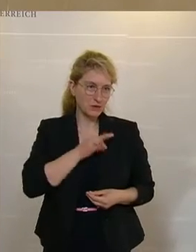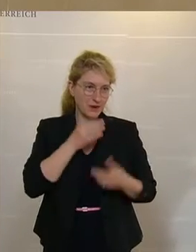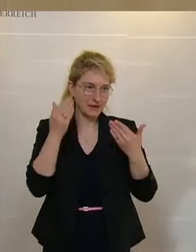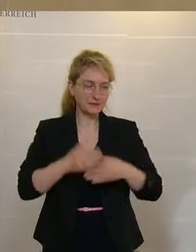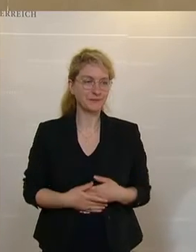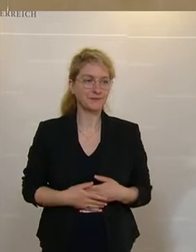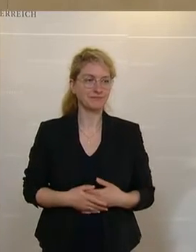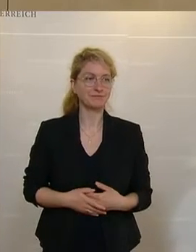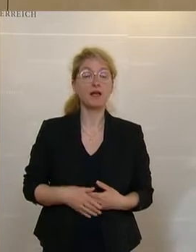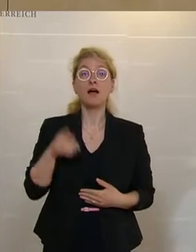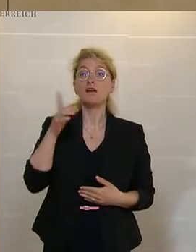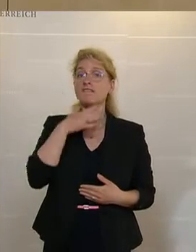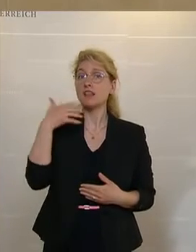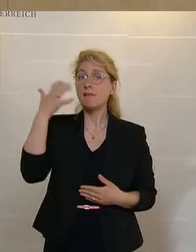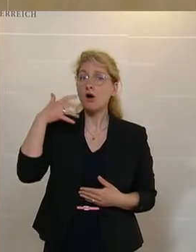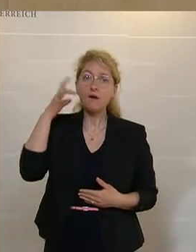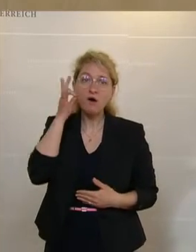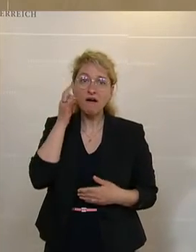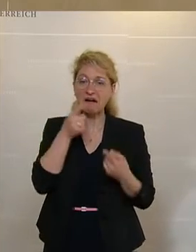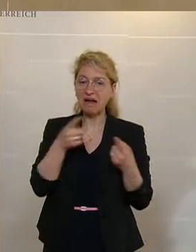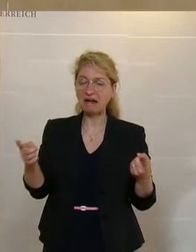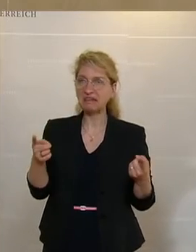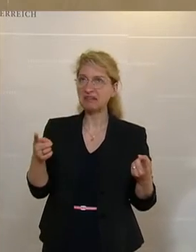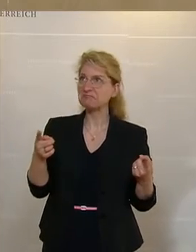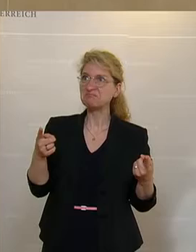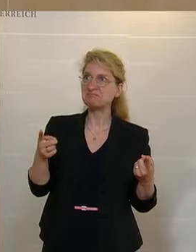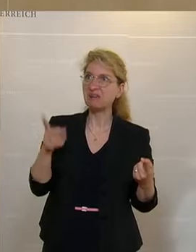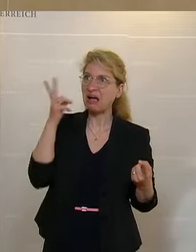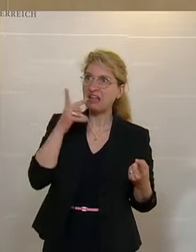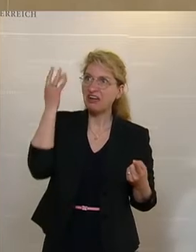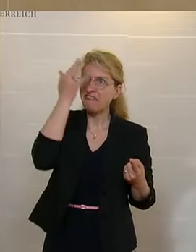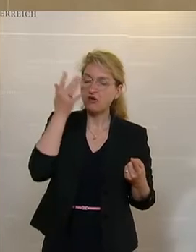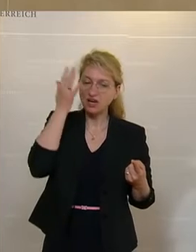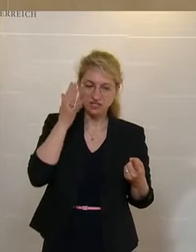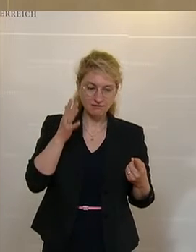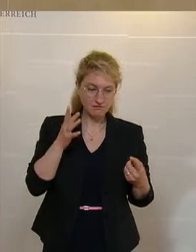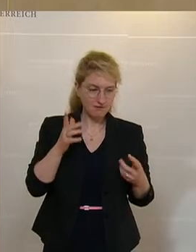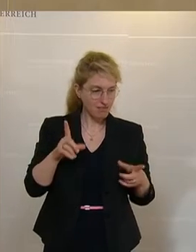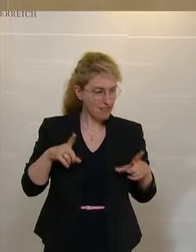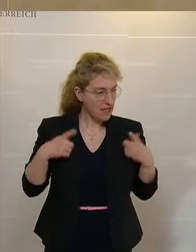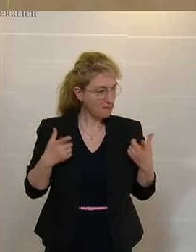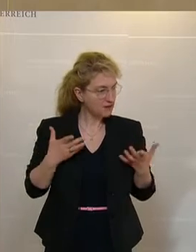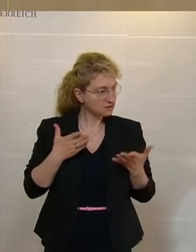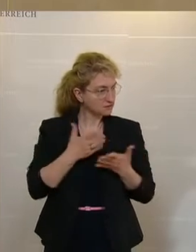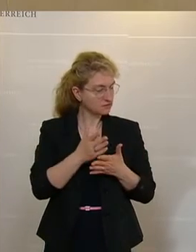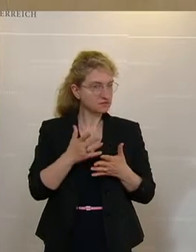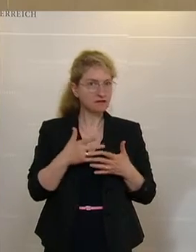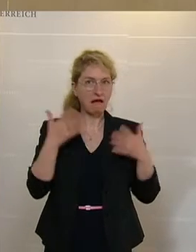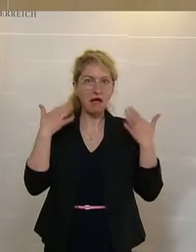scheint für viele Bäuerinnen und Bauern nicht denkbar, dass eine Lebenslandwirtschaft mit Tierwohl